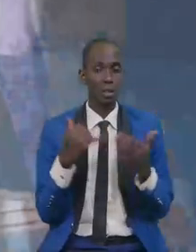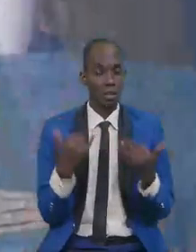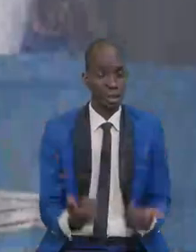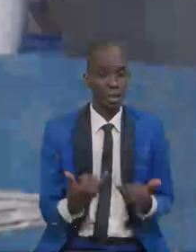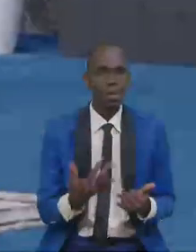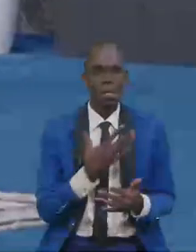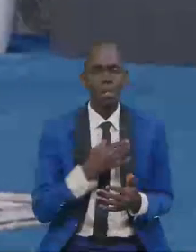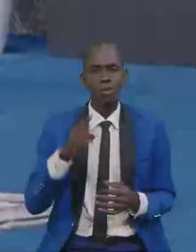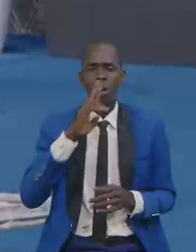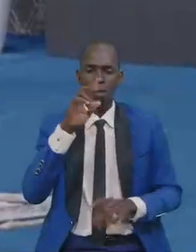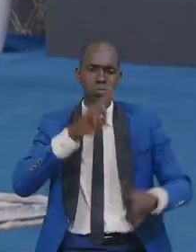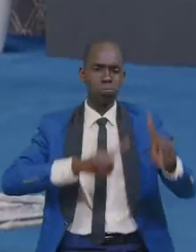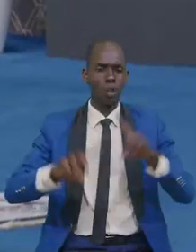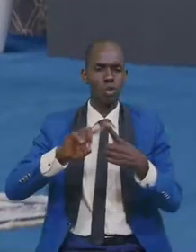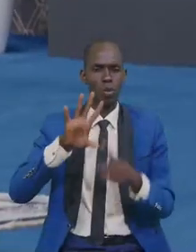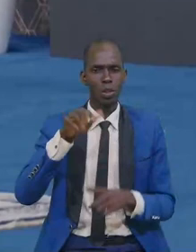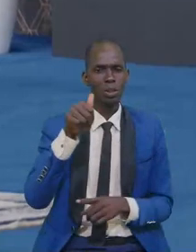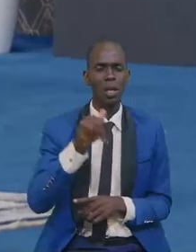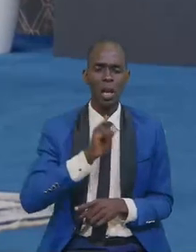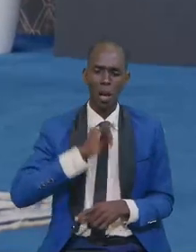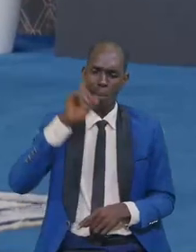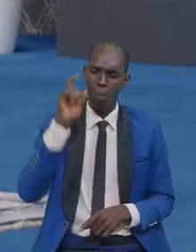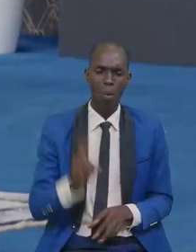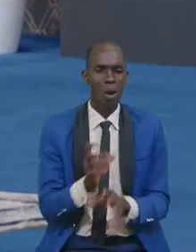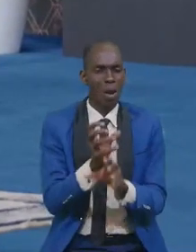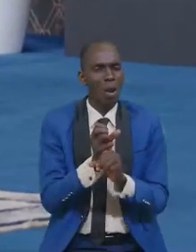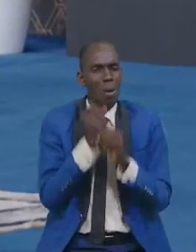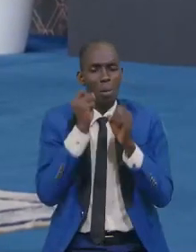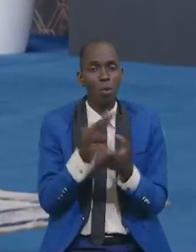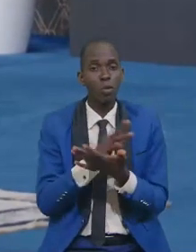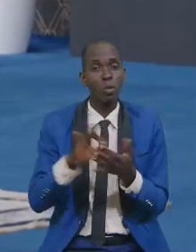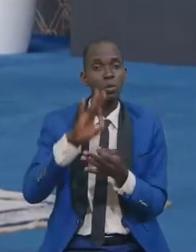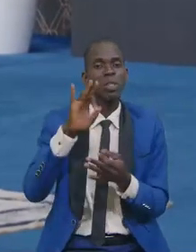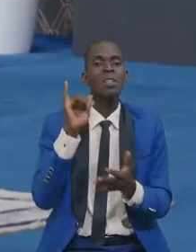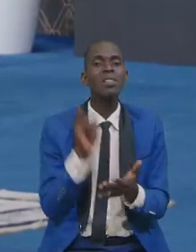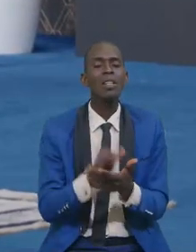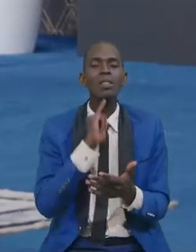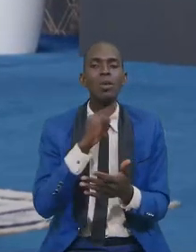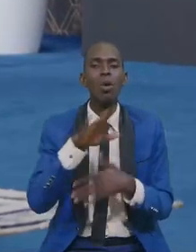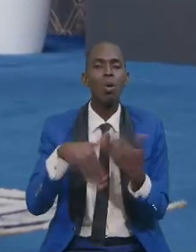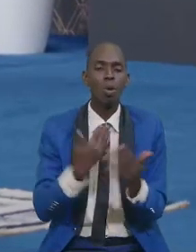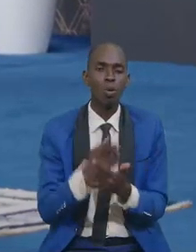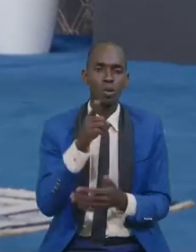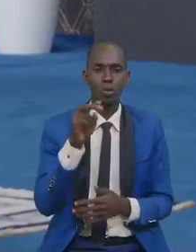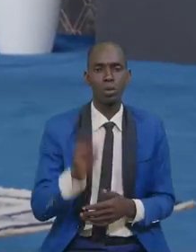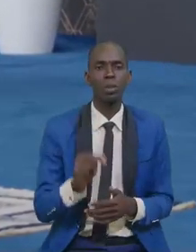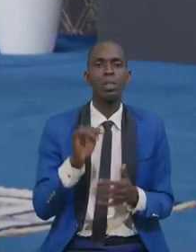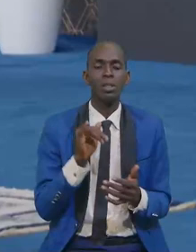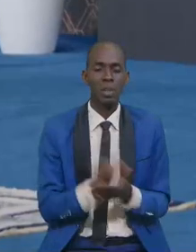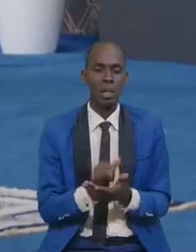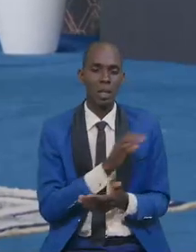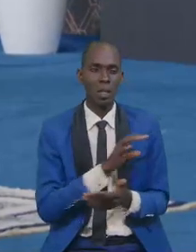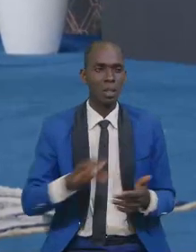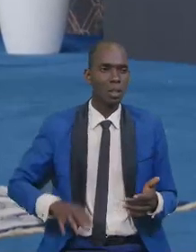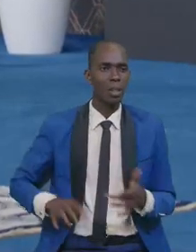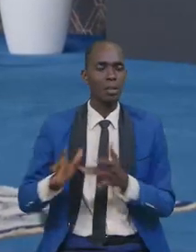Et tu dis, je dois avoir la puissance du Saint-Esprit. C'est ce qu'il faut. Et c'est quoi Jésus-Christ